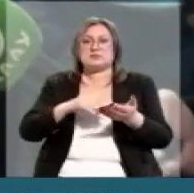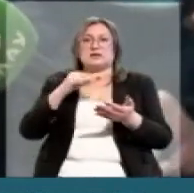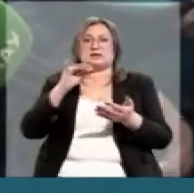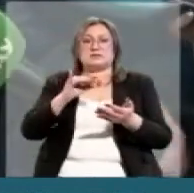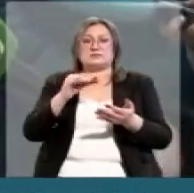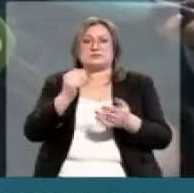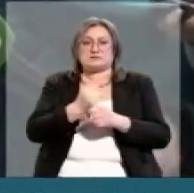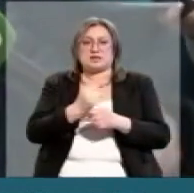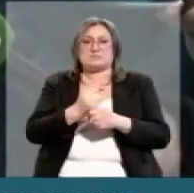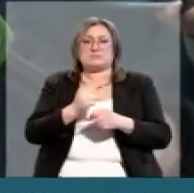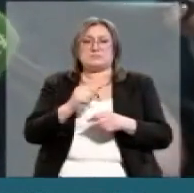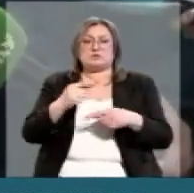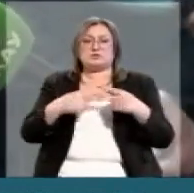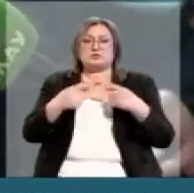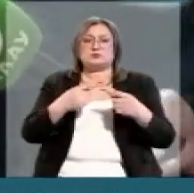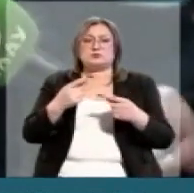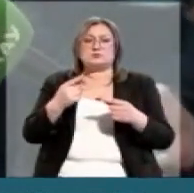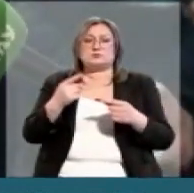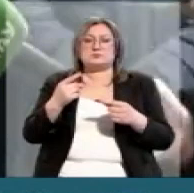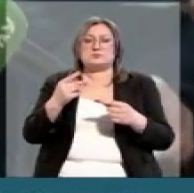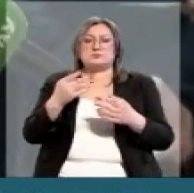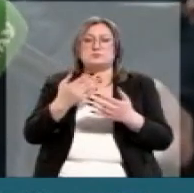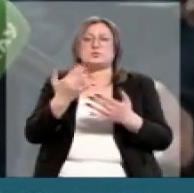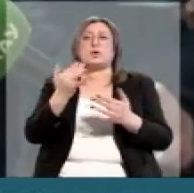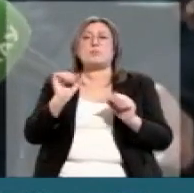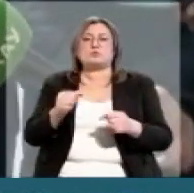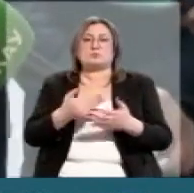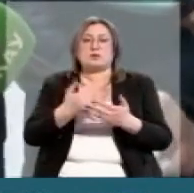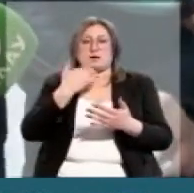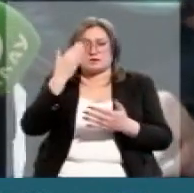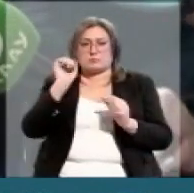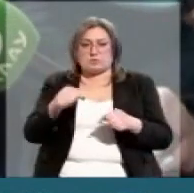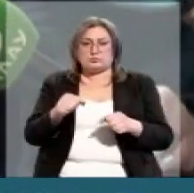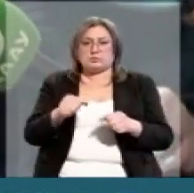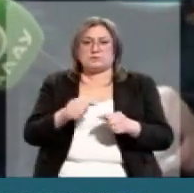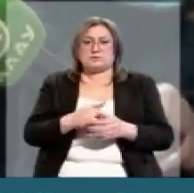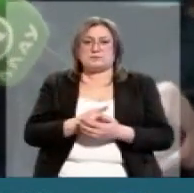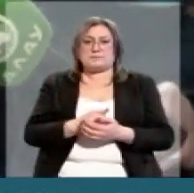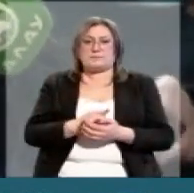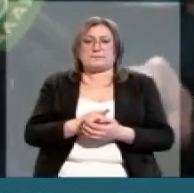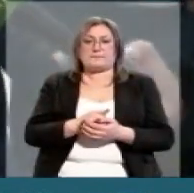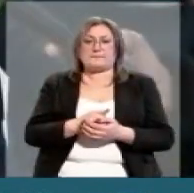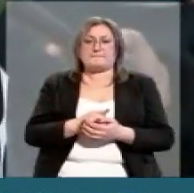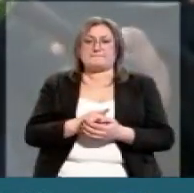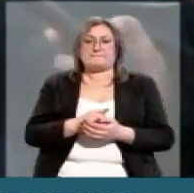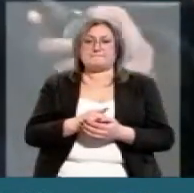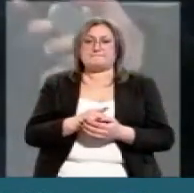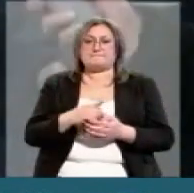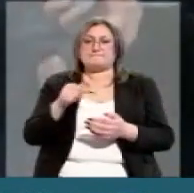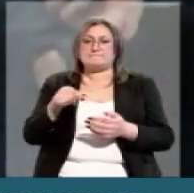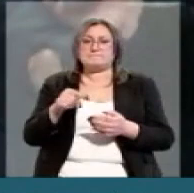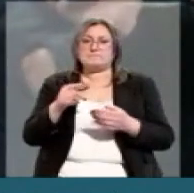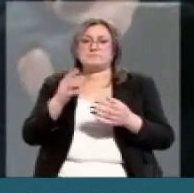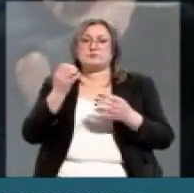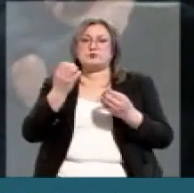сделаем. И давайте через сколько мы примерно, к лету можем уже? Да, здесь вопрос того, что корректировка пройдет, это займет